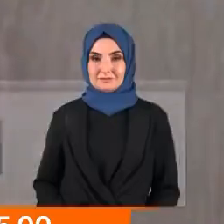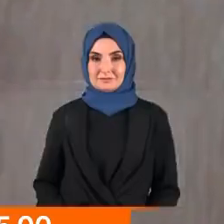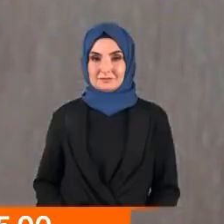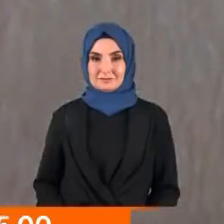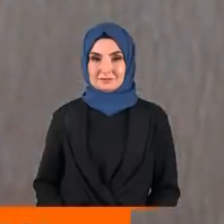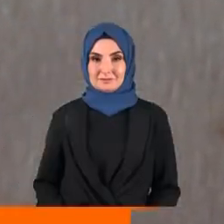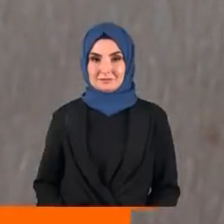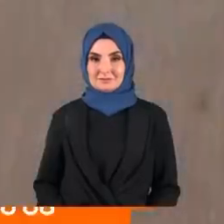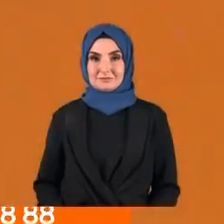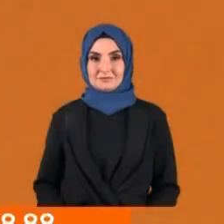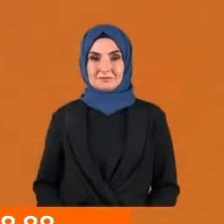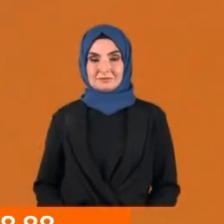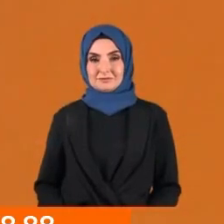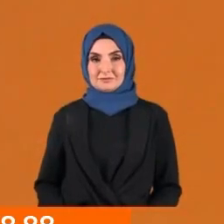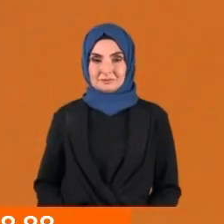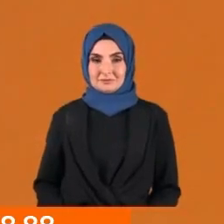yok.